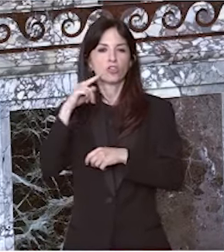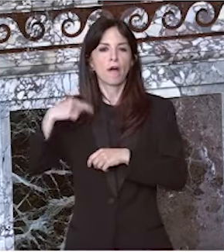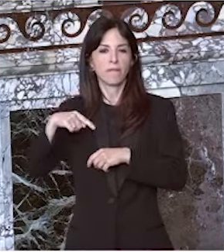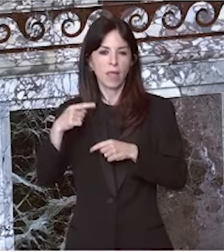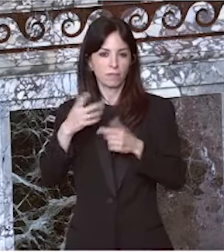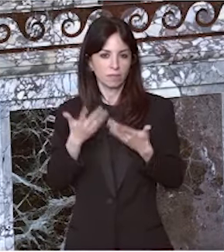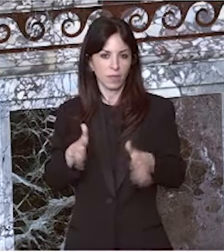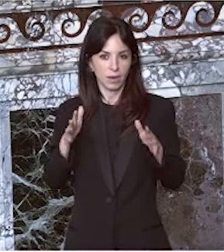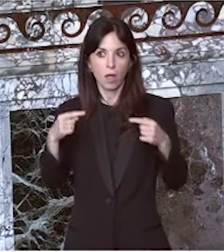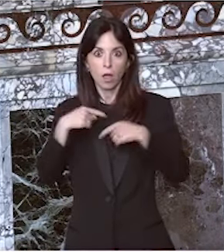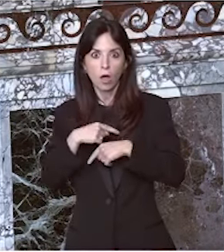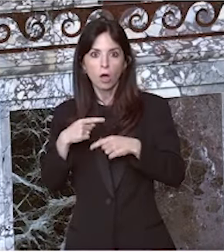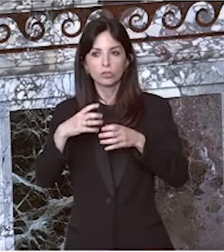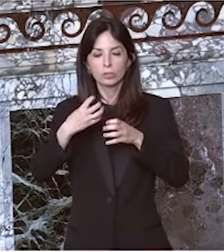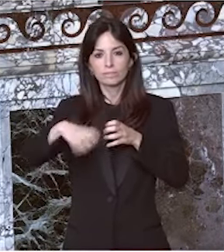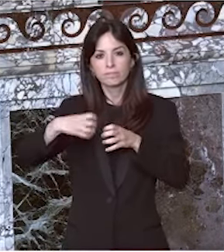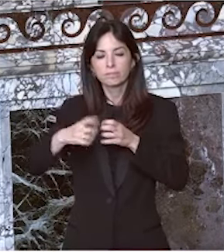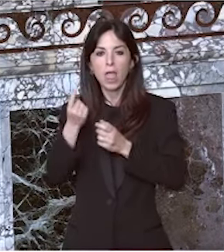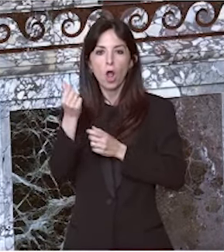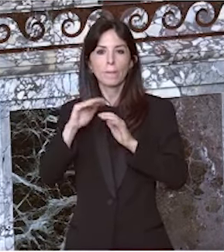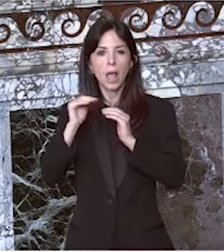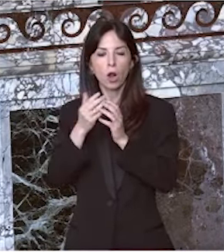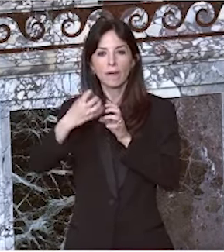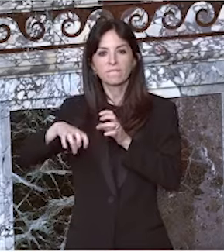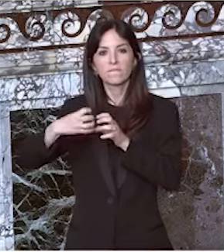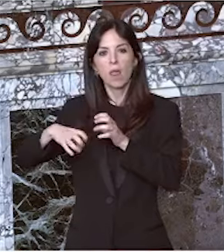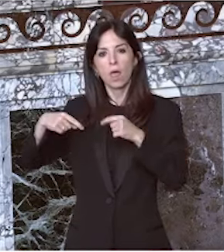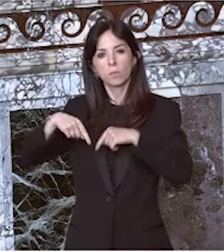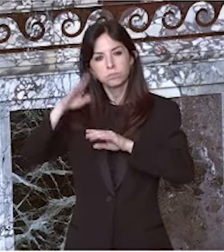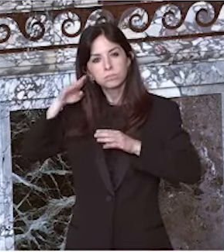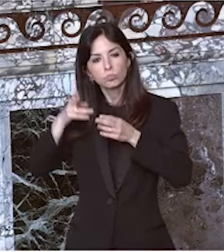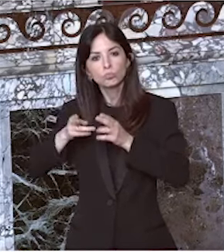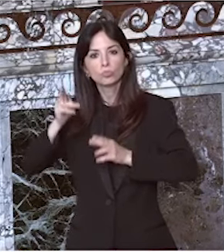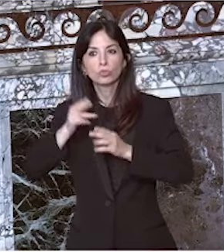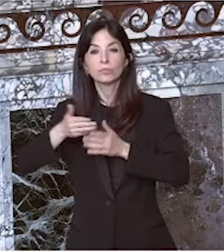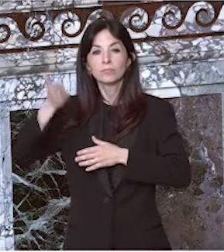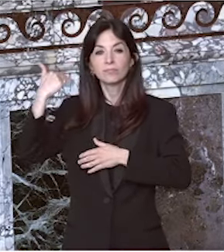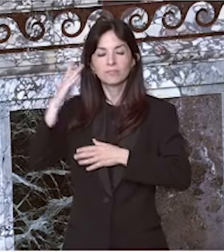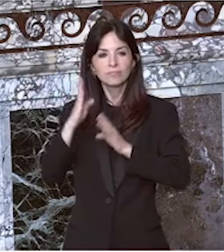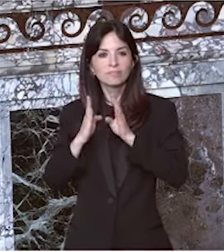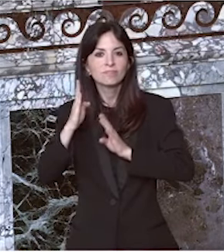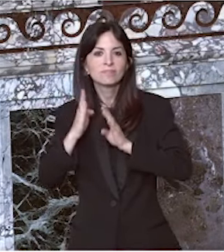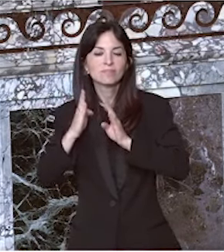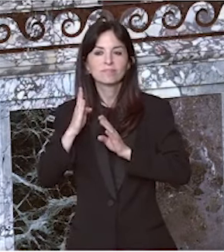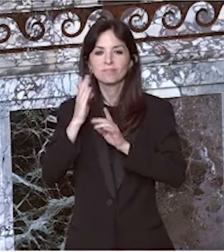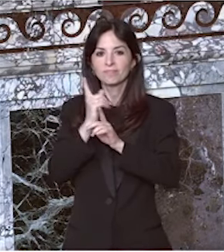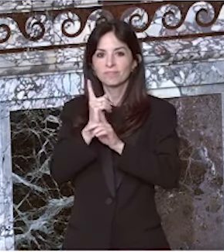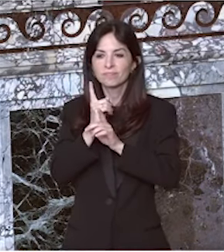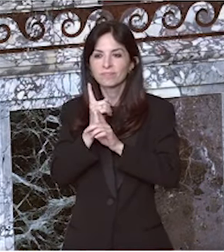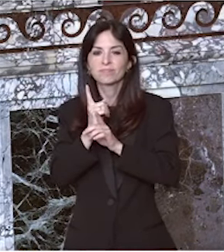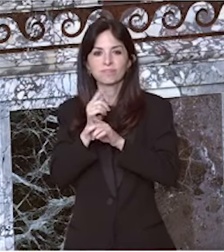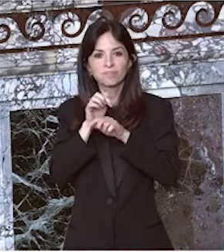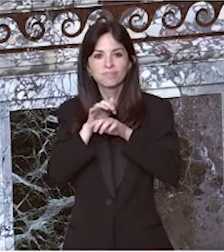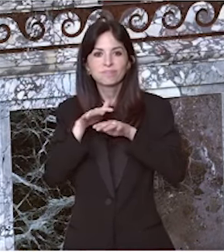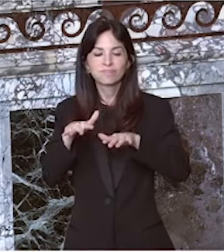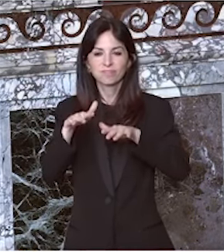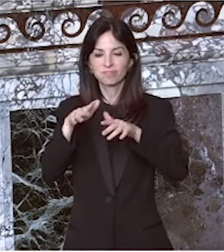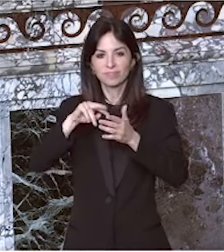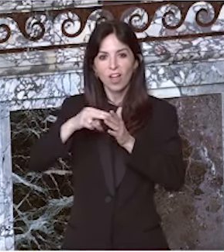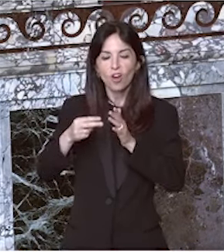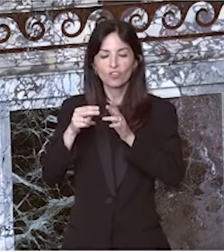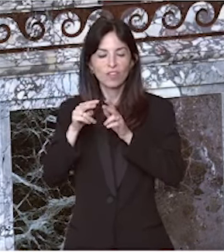sulla frammentazione economica globale. Allora ci si confrontava con la prima capillare diffusione delle tecnologie